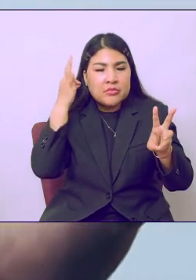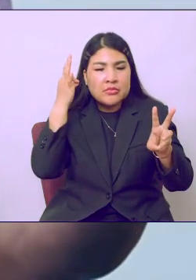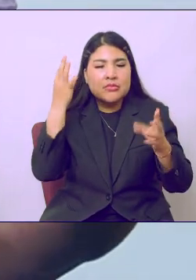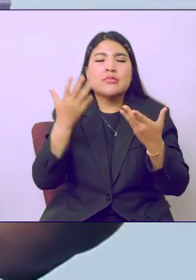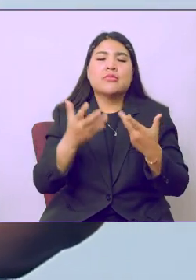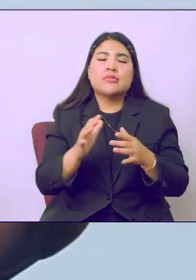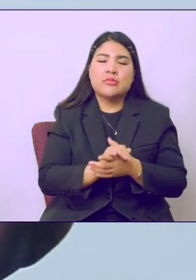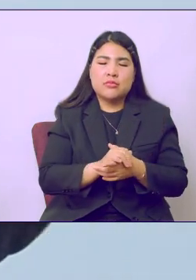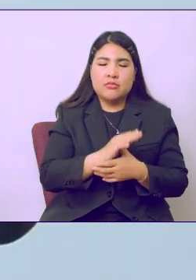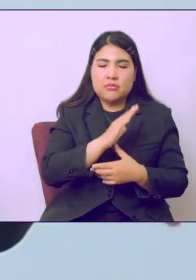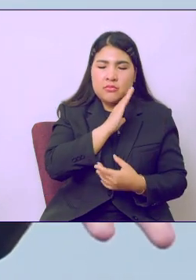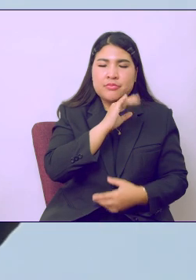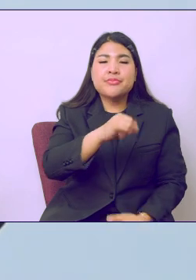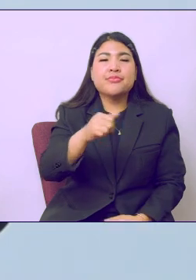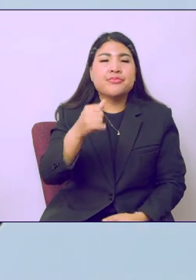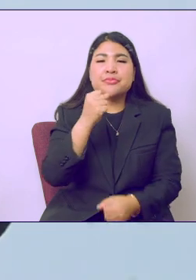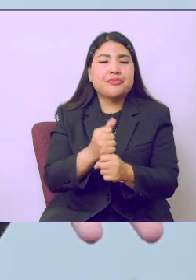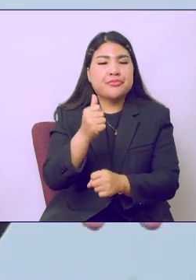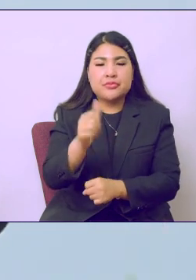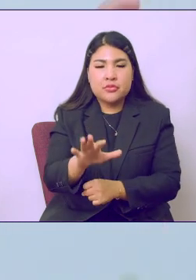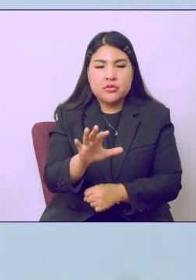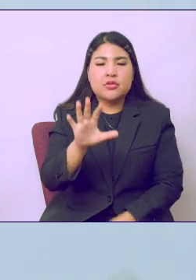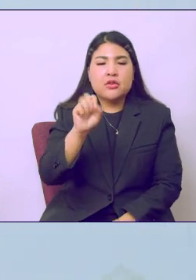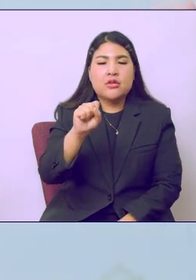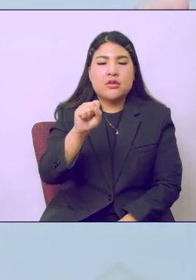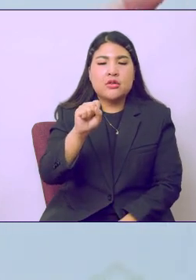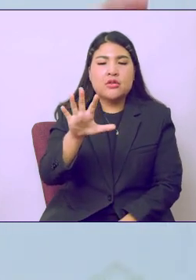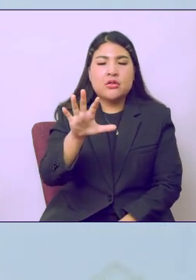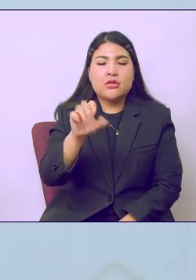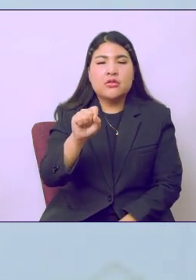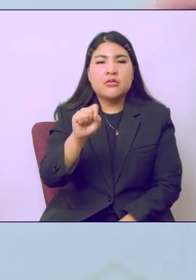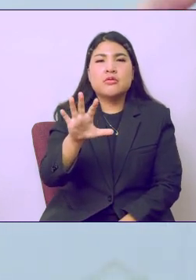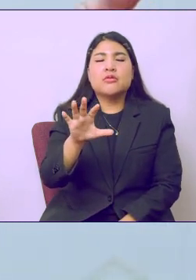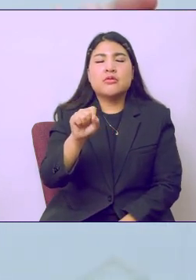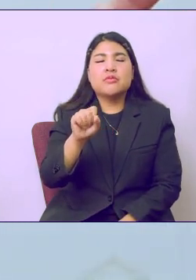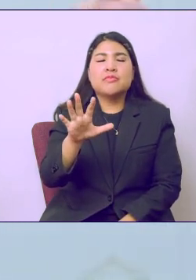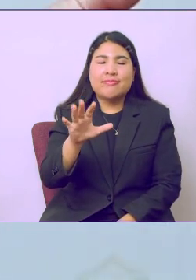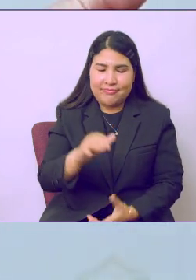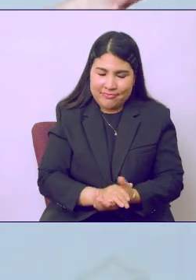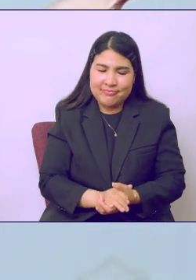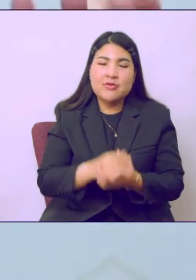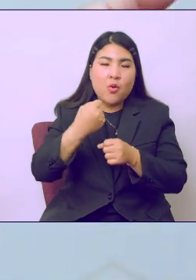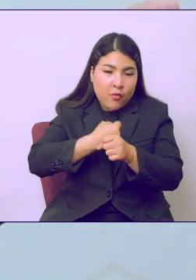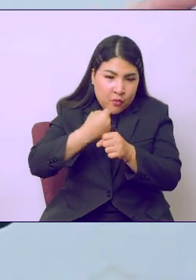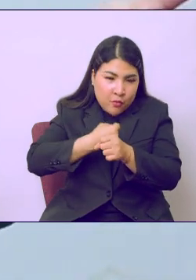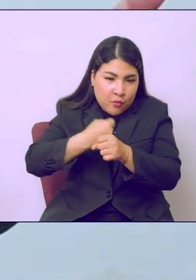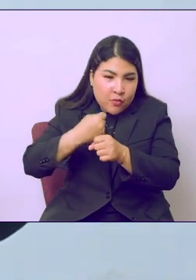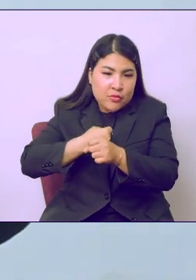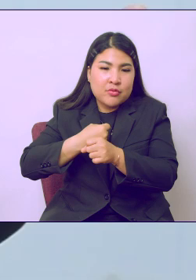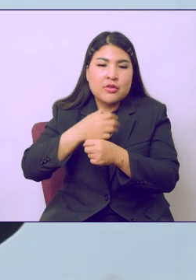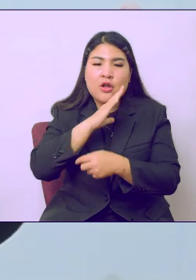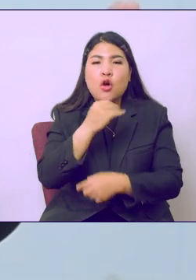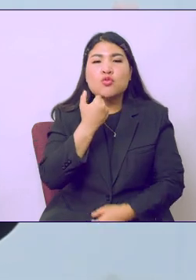เนี่ยนะครับก็จะเป็นแค่กำละแบกำละแบเนี่ยครับก็ฝึกไปเรื่อยๆนะครับแล้วก็พอพอน้องเขาเริ่มชินกับ